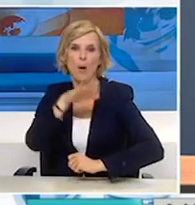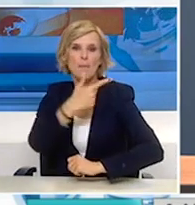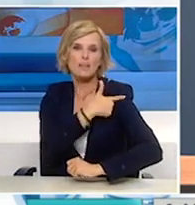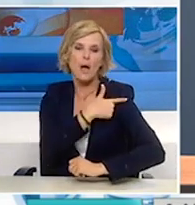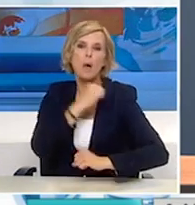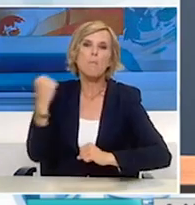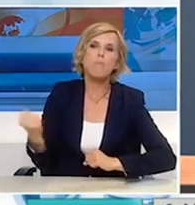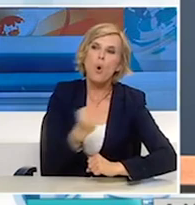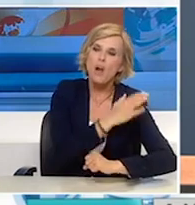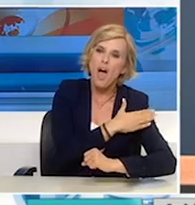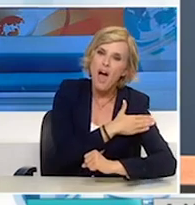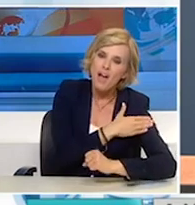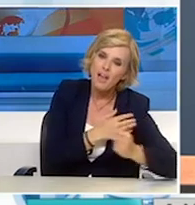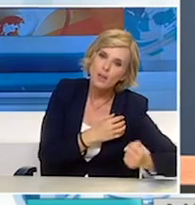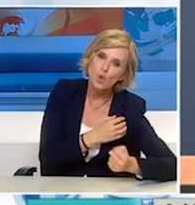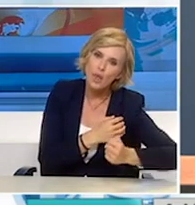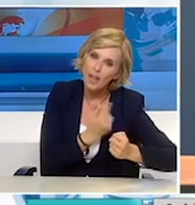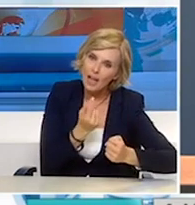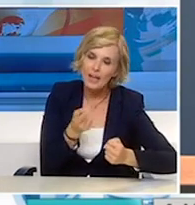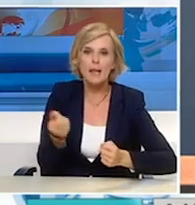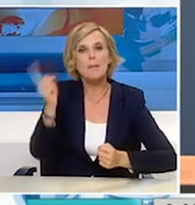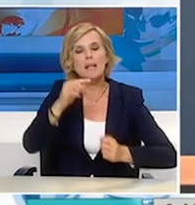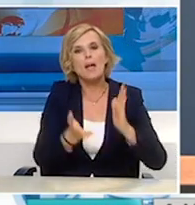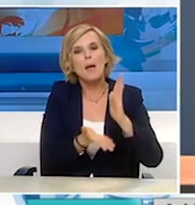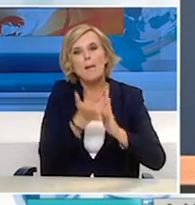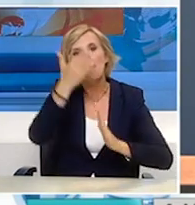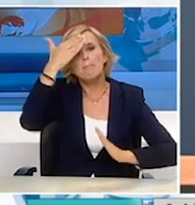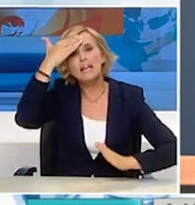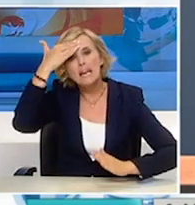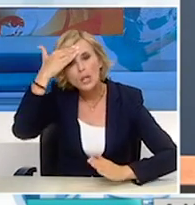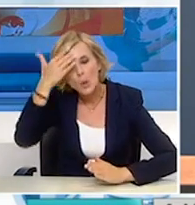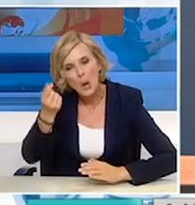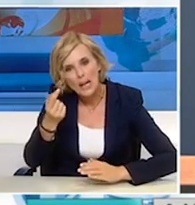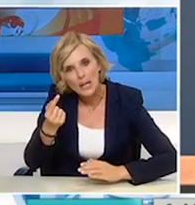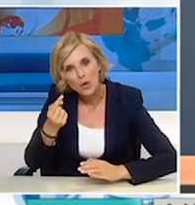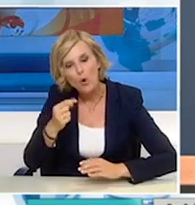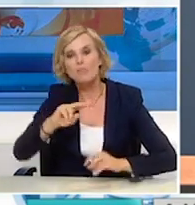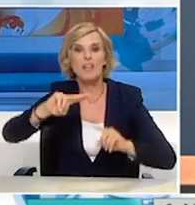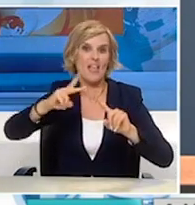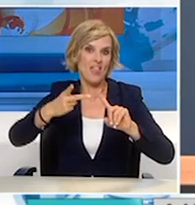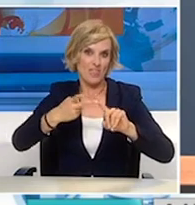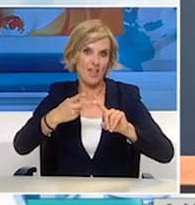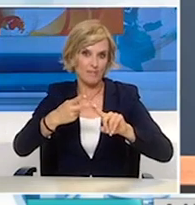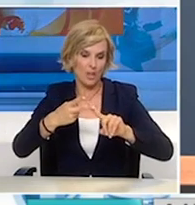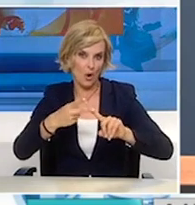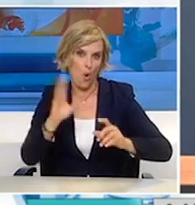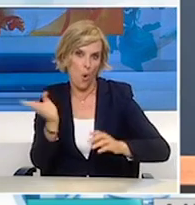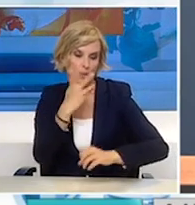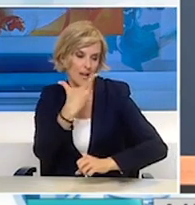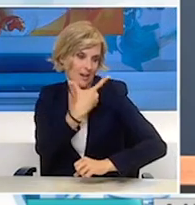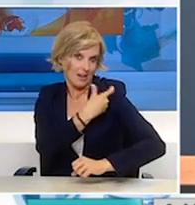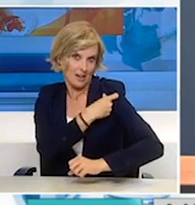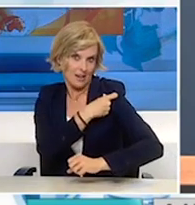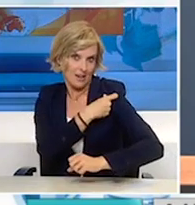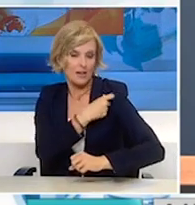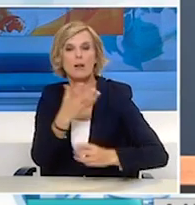και αυτή. Επέλεξα μια μεσαία δόση για να συνεχίσουν τις μελέτες τους. Στη μεσαία Στη δεύτερη φάση εξετάζουν